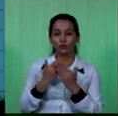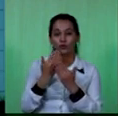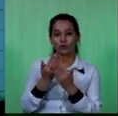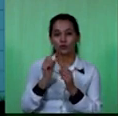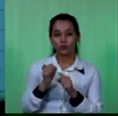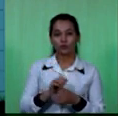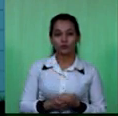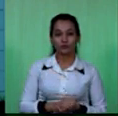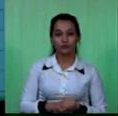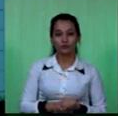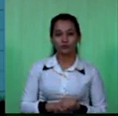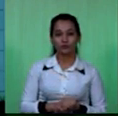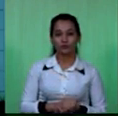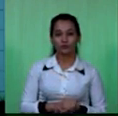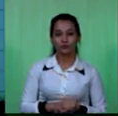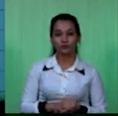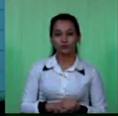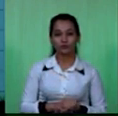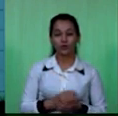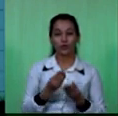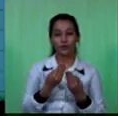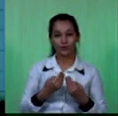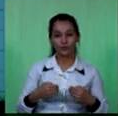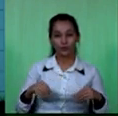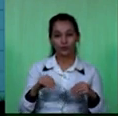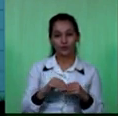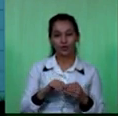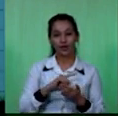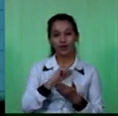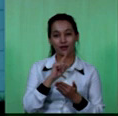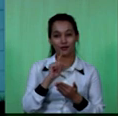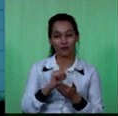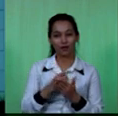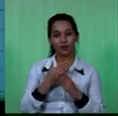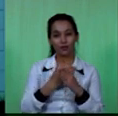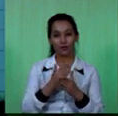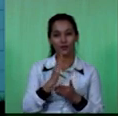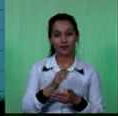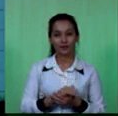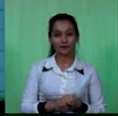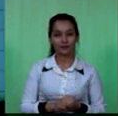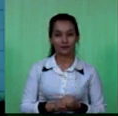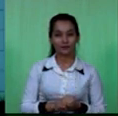mumkin. Ular sizga jon deb yordam berishadi.